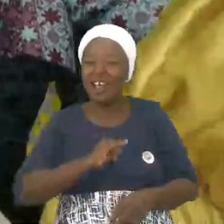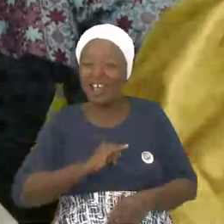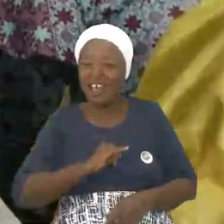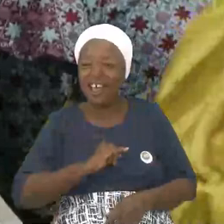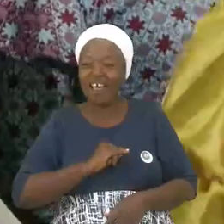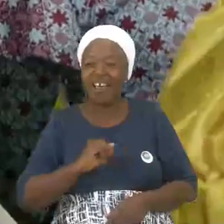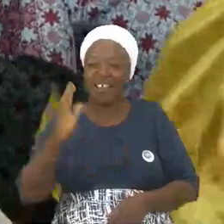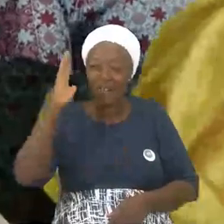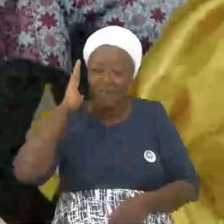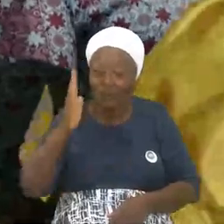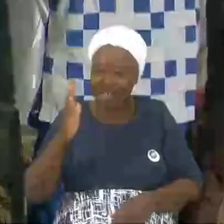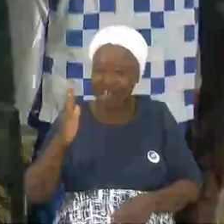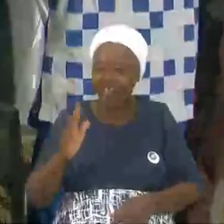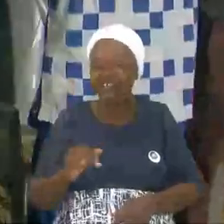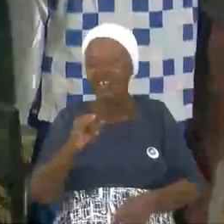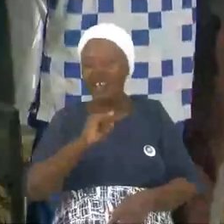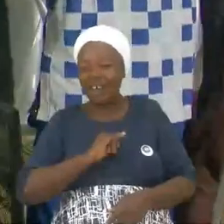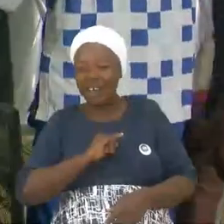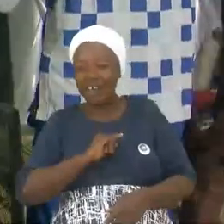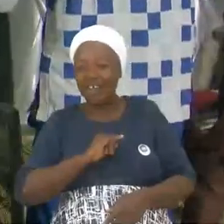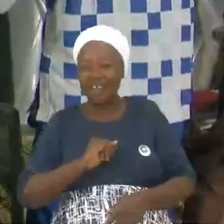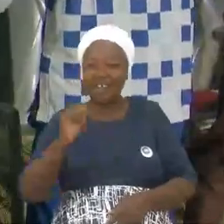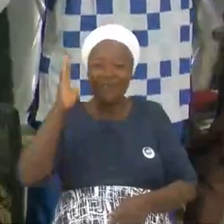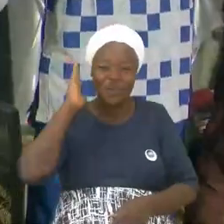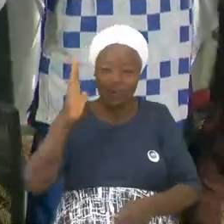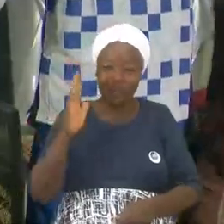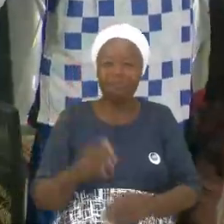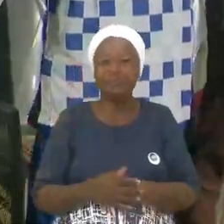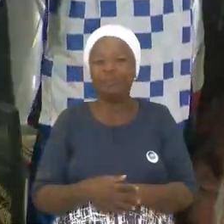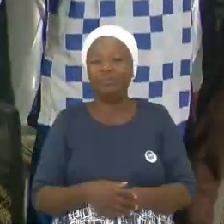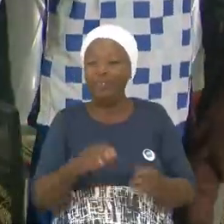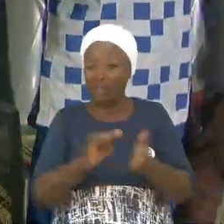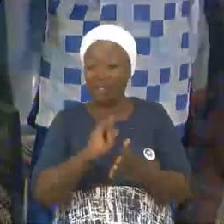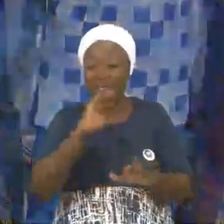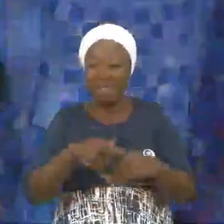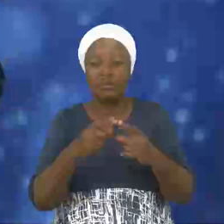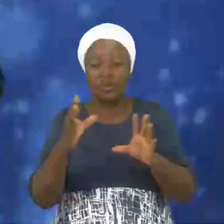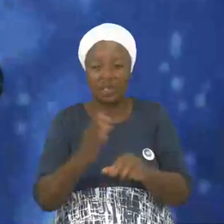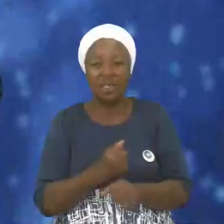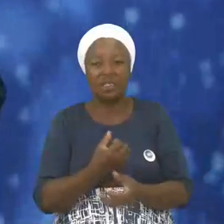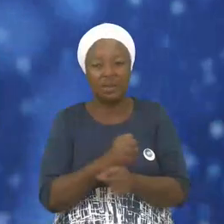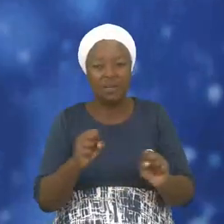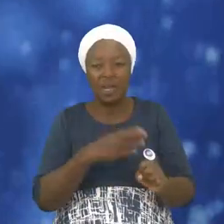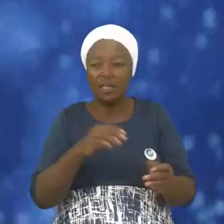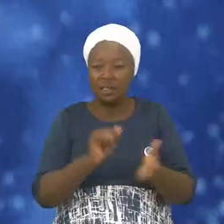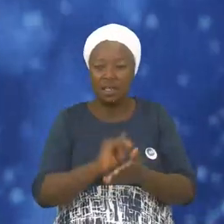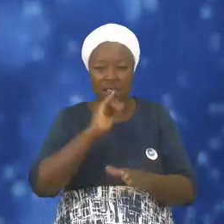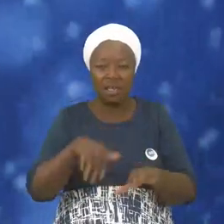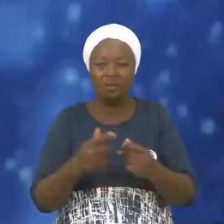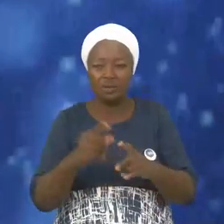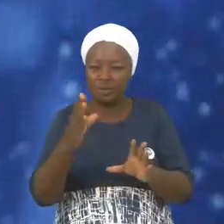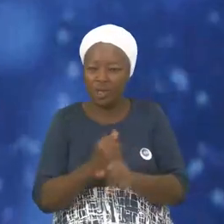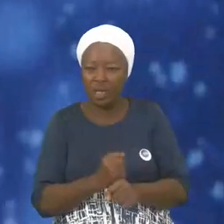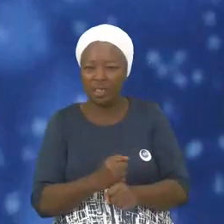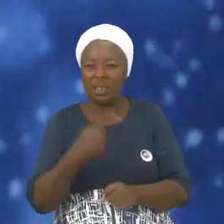fais-le, et je le ferai. Quelqu'un là-bas, je le ferai. C'est comme ça